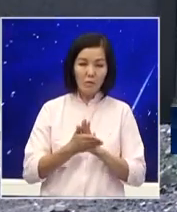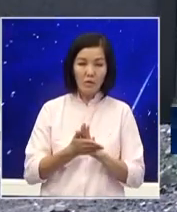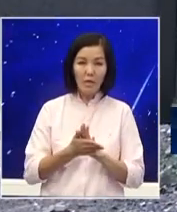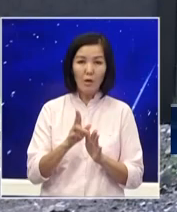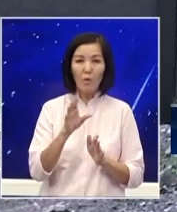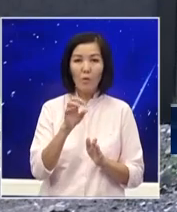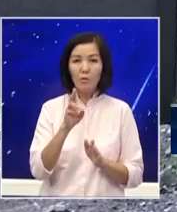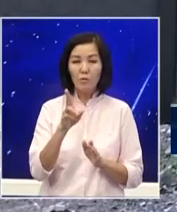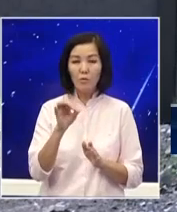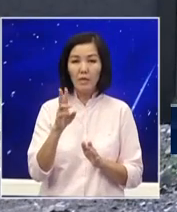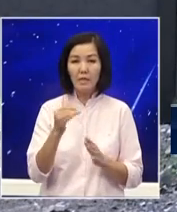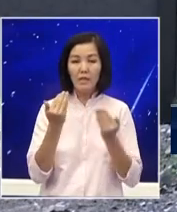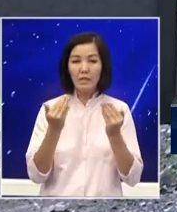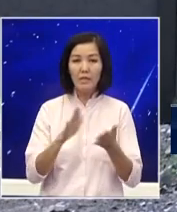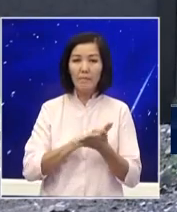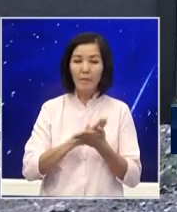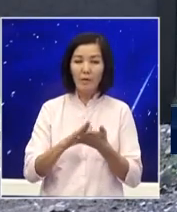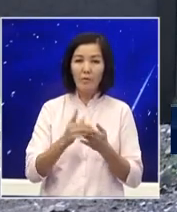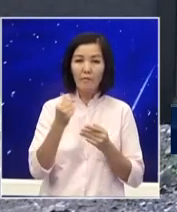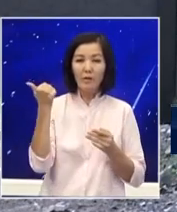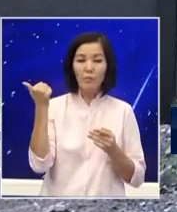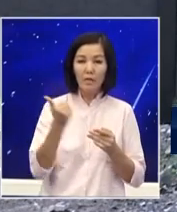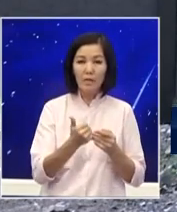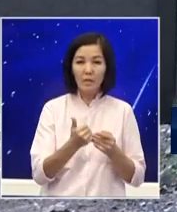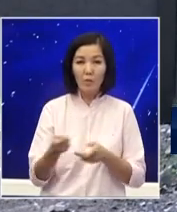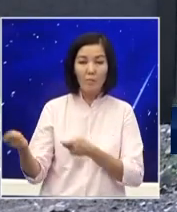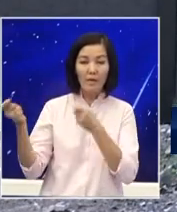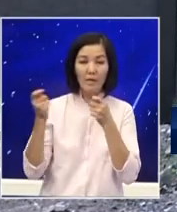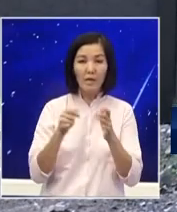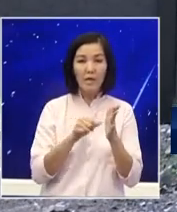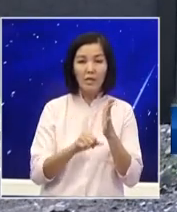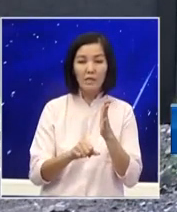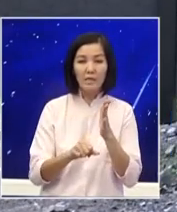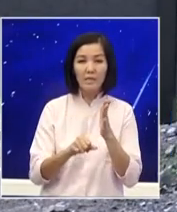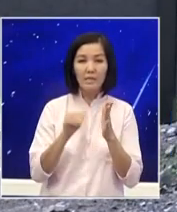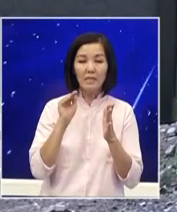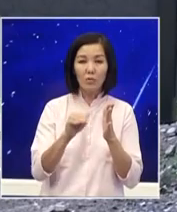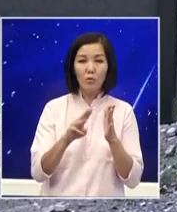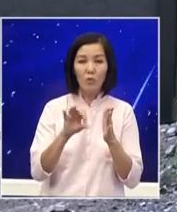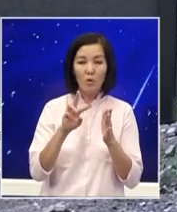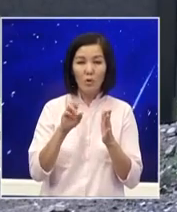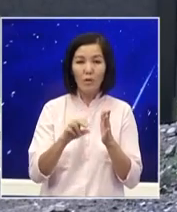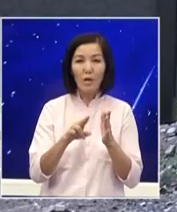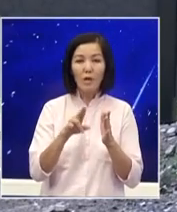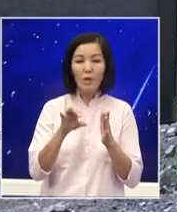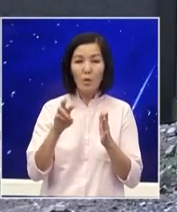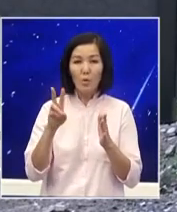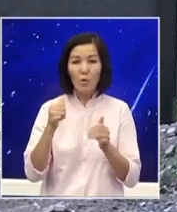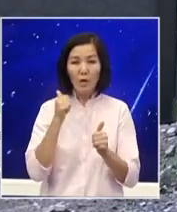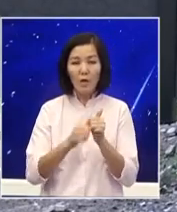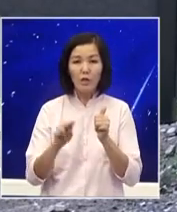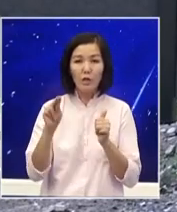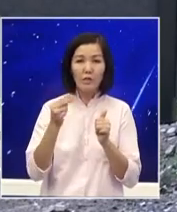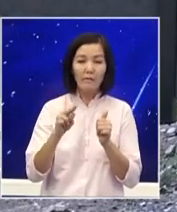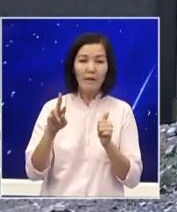залах на обслуживания данного полигона в неделю сюда доставляют порядка 60 тонн мусора the premium строй также каждый четверг пятницу